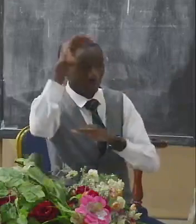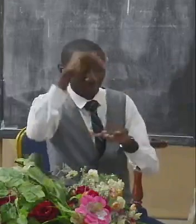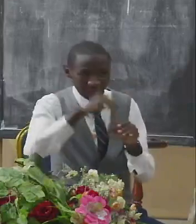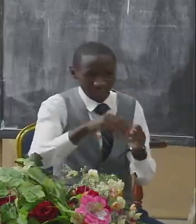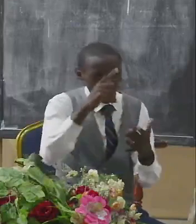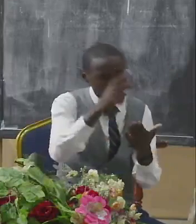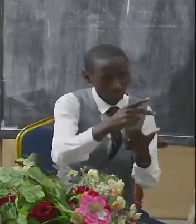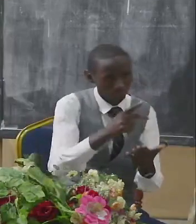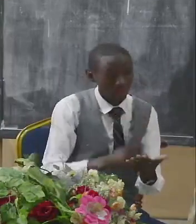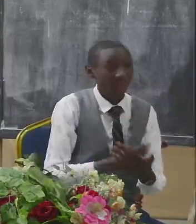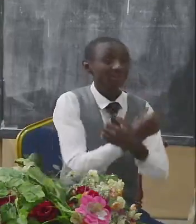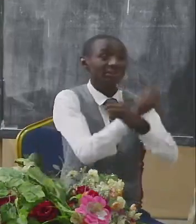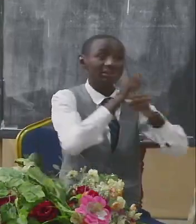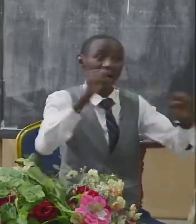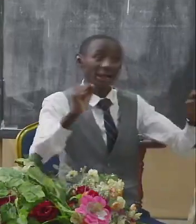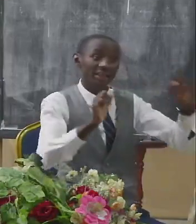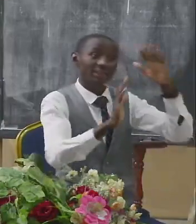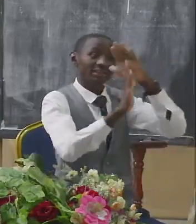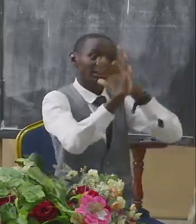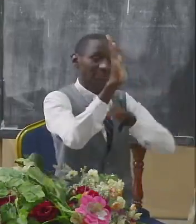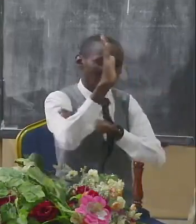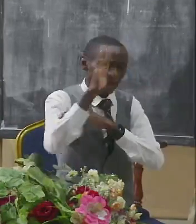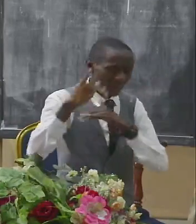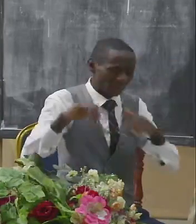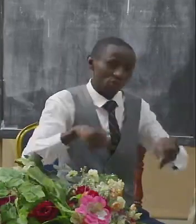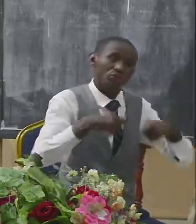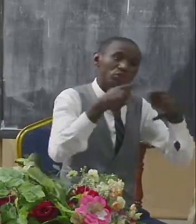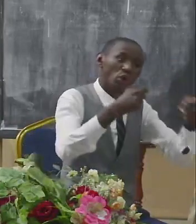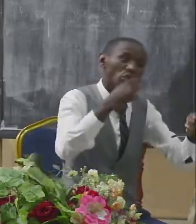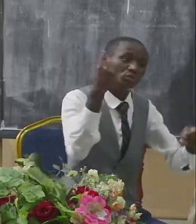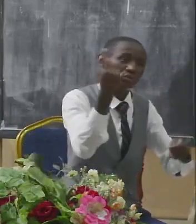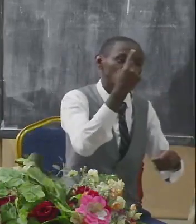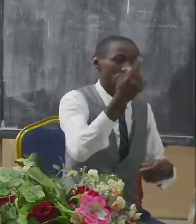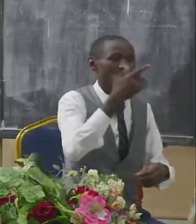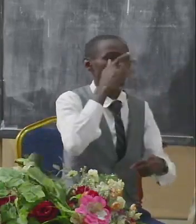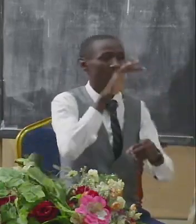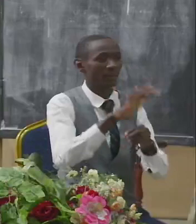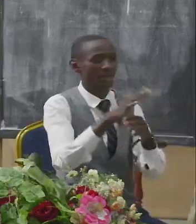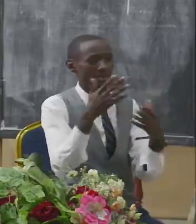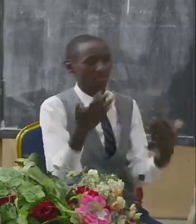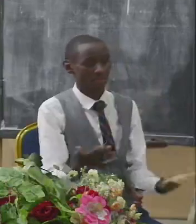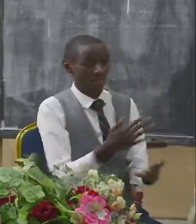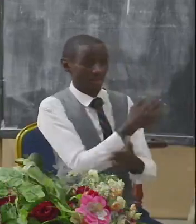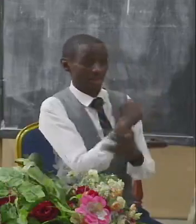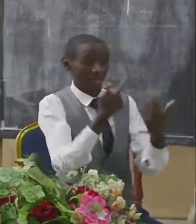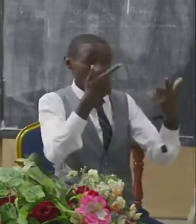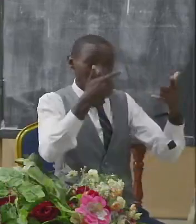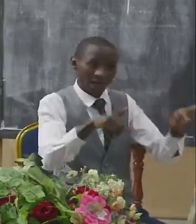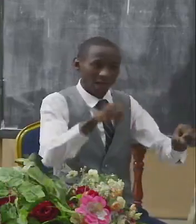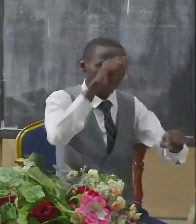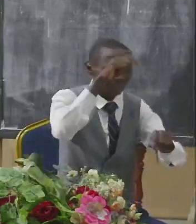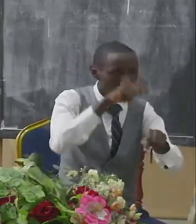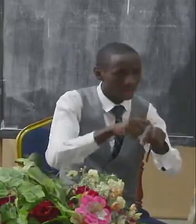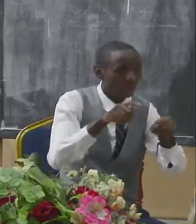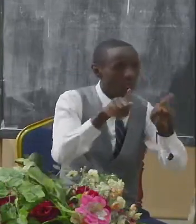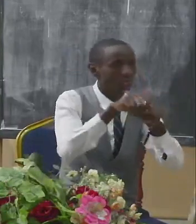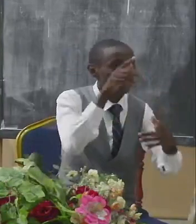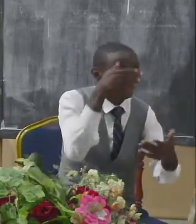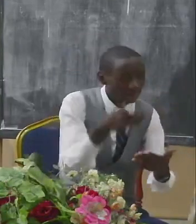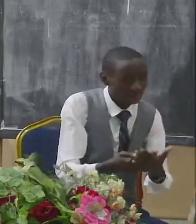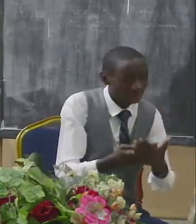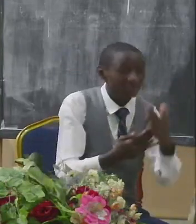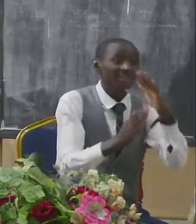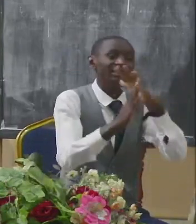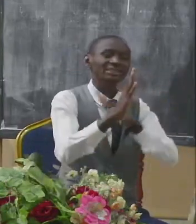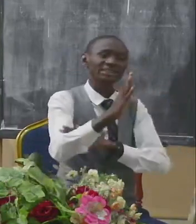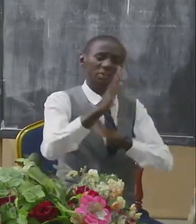salut. Mupango ya wokovu. Il fait toujours des promesses. Mungu anatoaka kila mara maahadi. Et quand le temps arrive. Na saa wakati inafika. Il verse